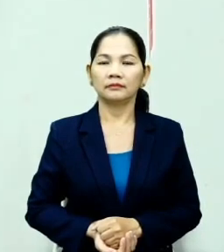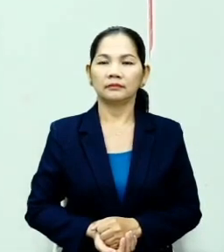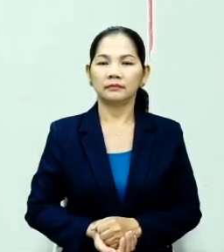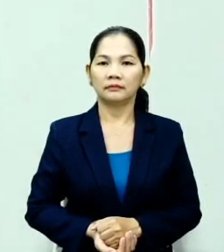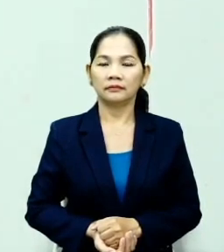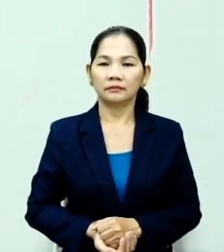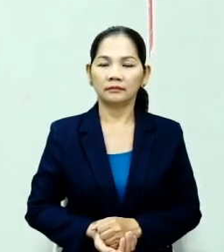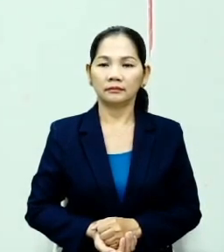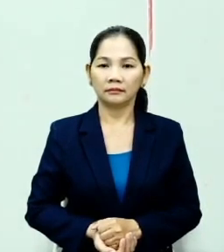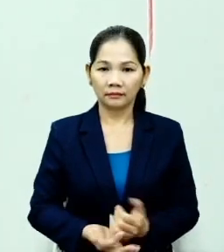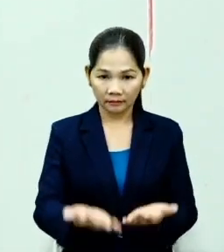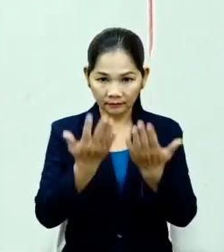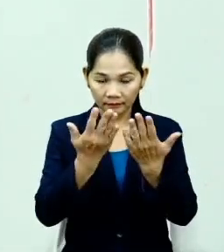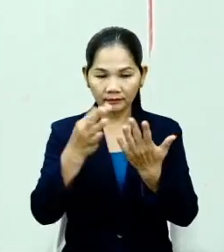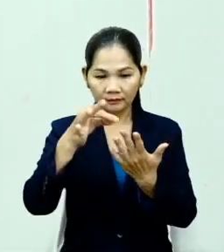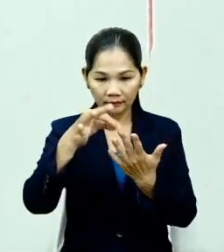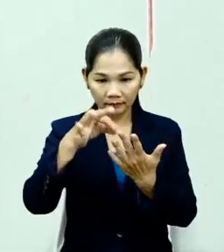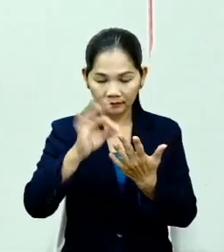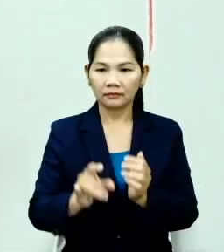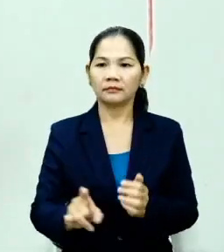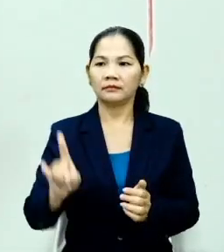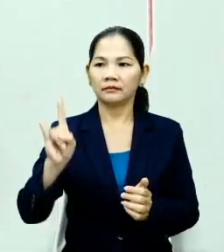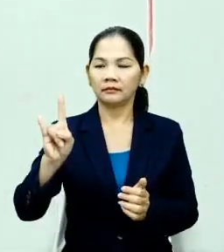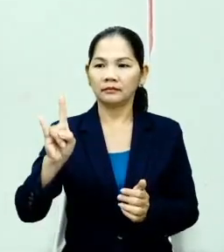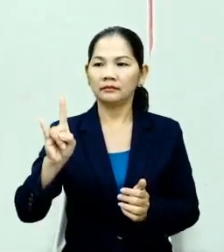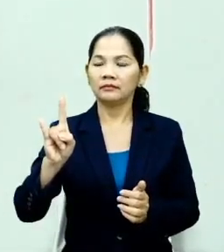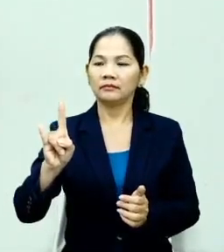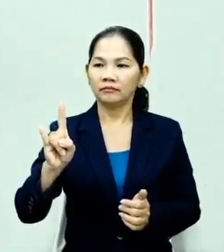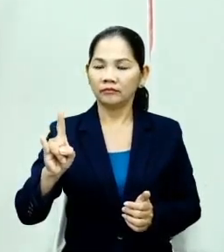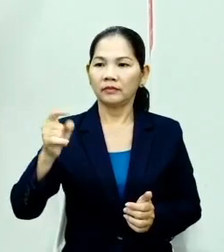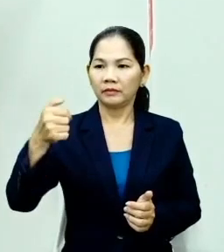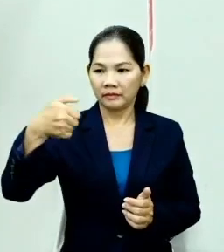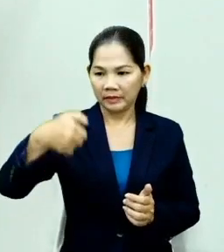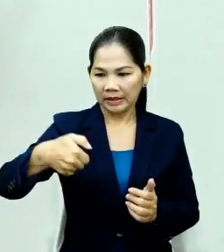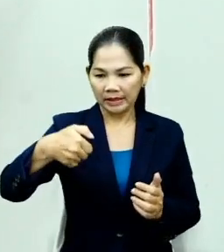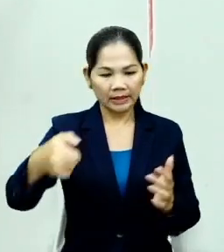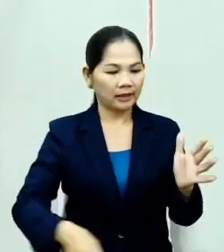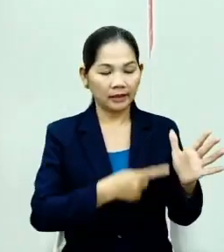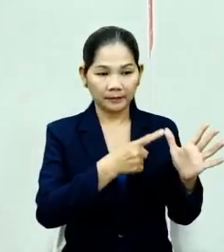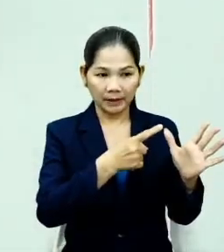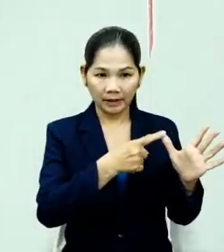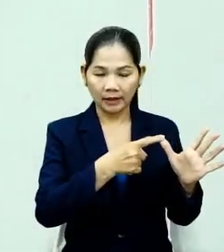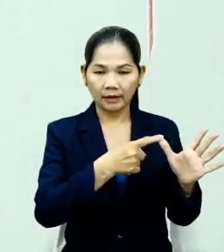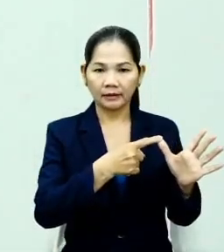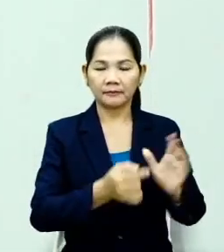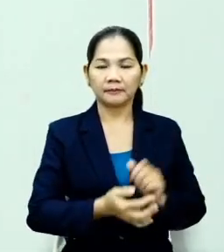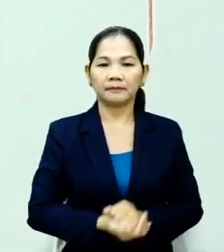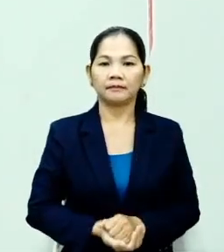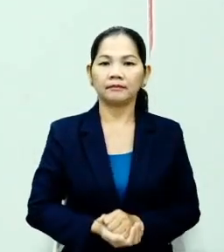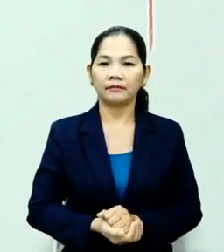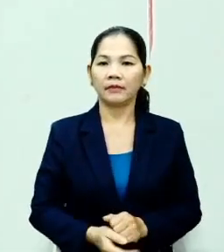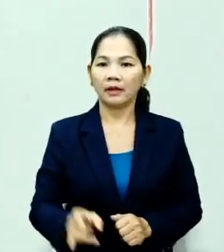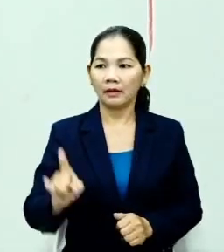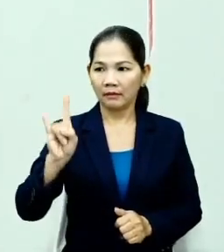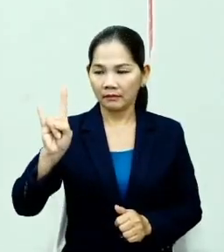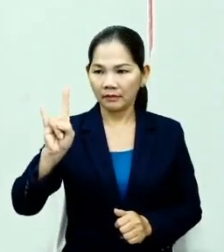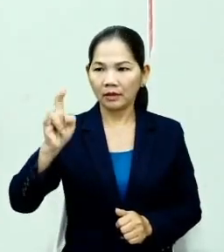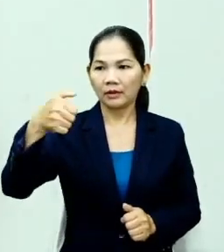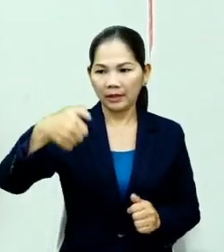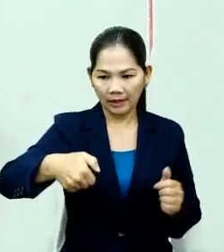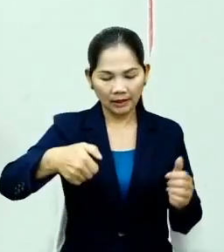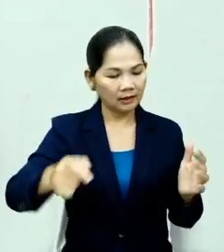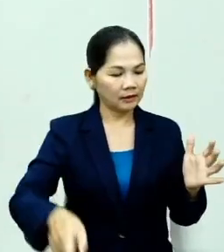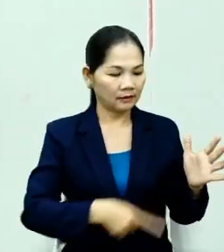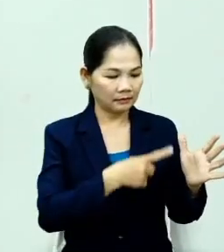cha lấy con chăm tiền tuần nó con mình nô ý mình nia cha mà đòn tiện nó con mình nô